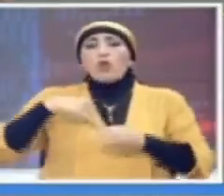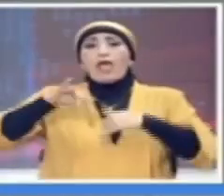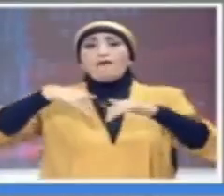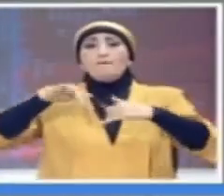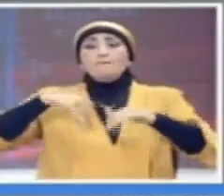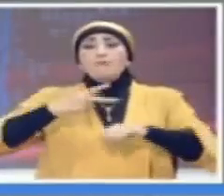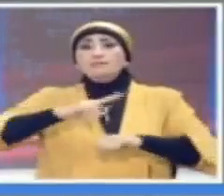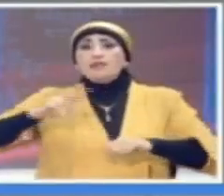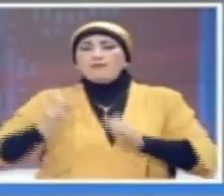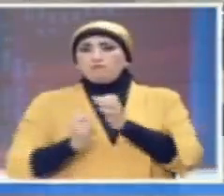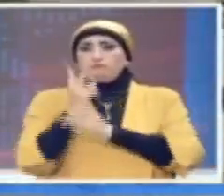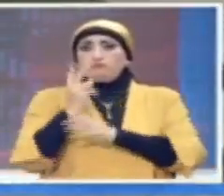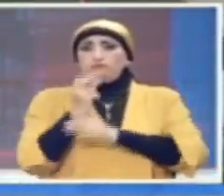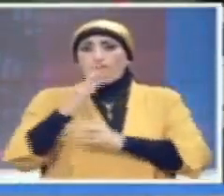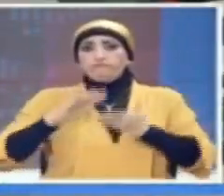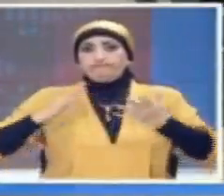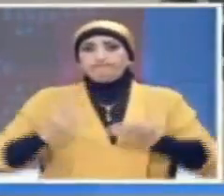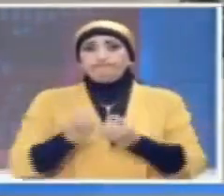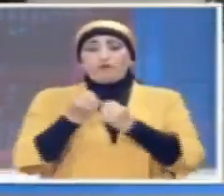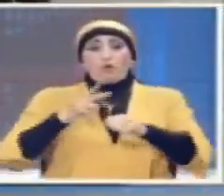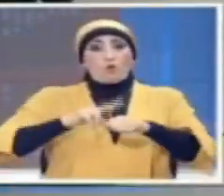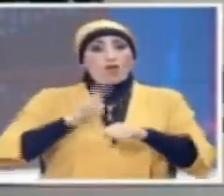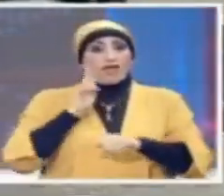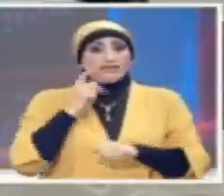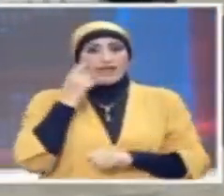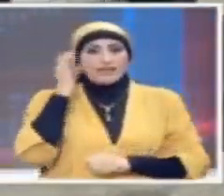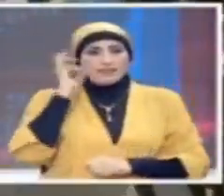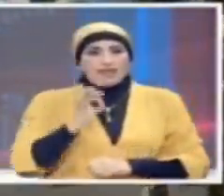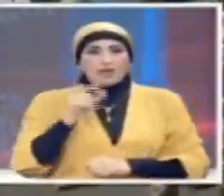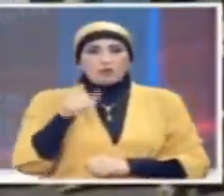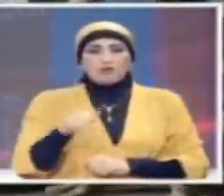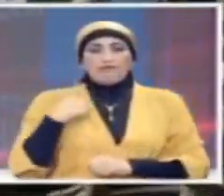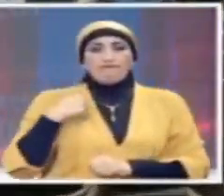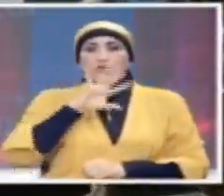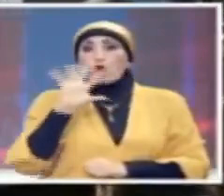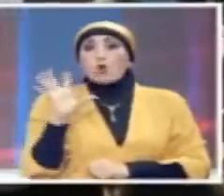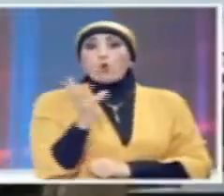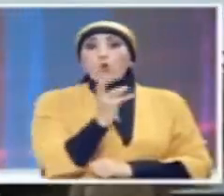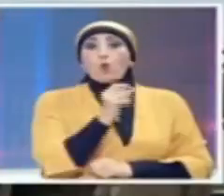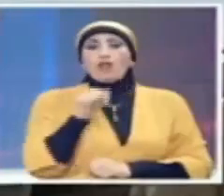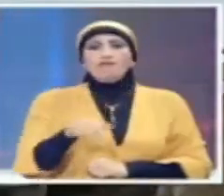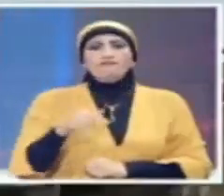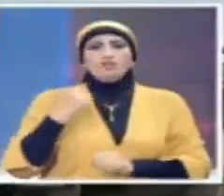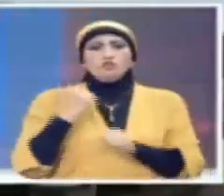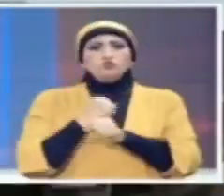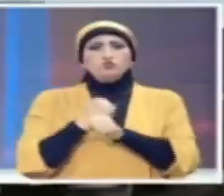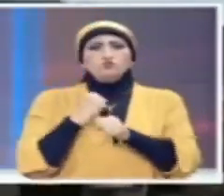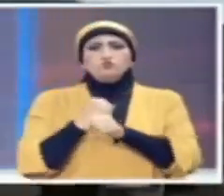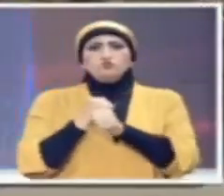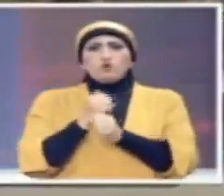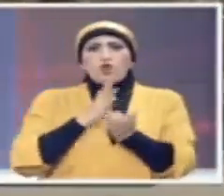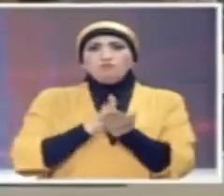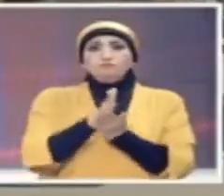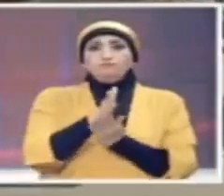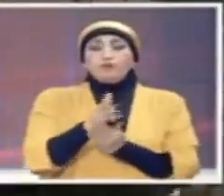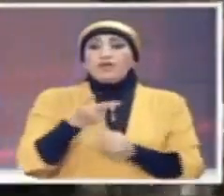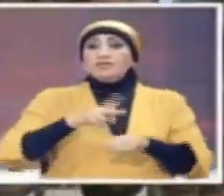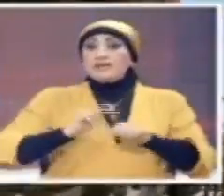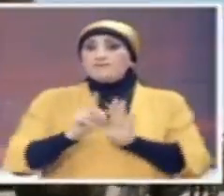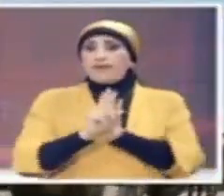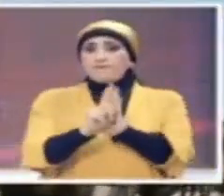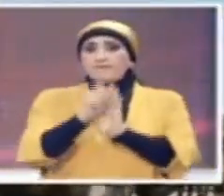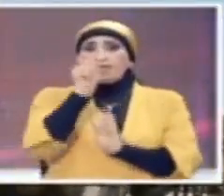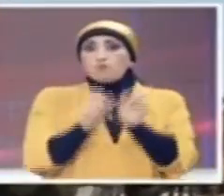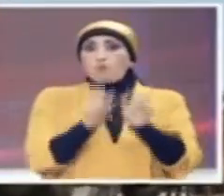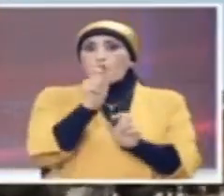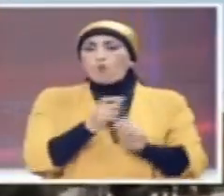حالة المواقف الطارئة، وكذلك التأكد من تفهم جميع القوات للمهام المكلفة بها لحماية